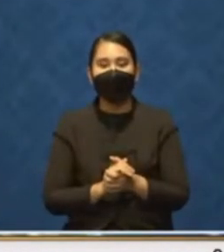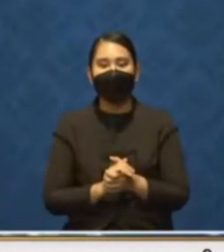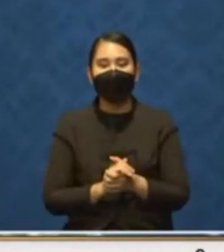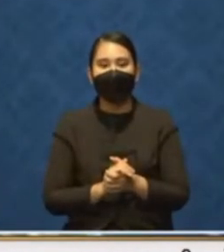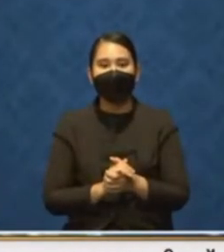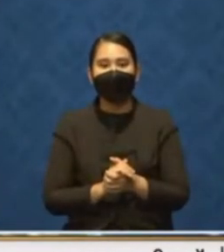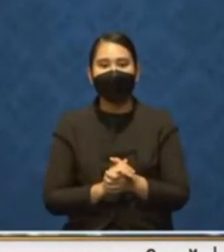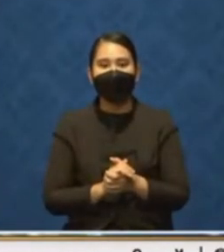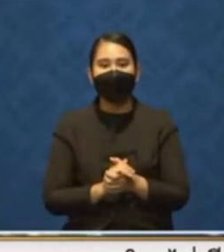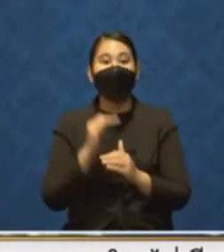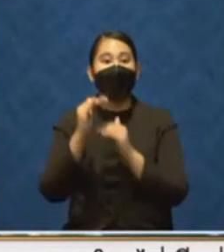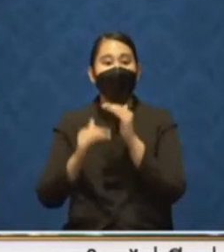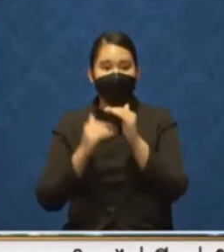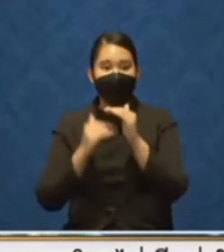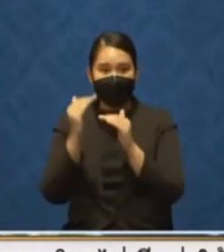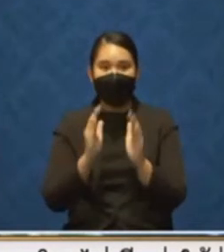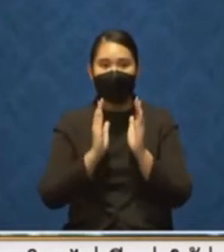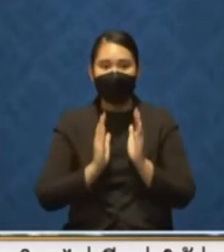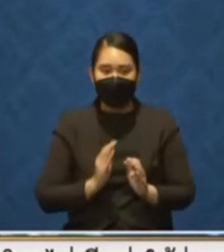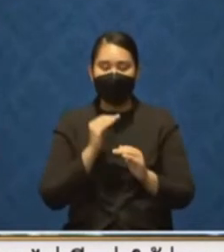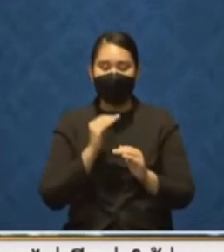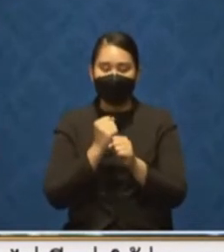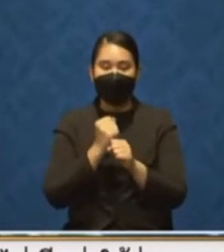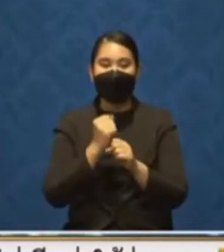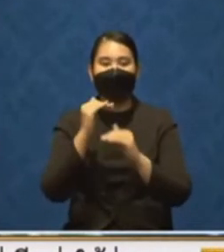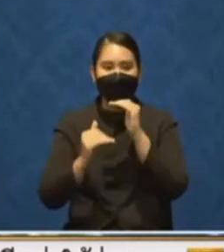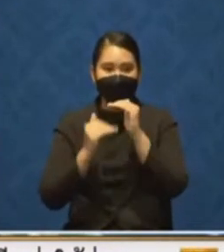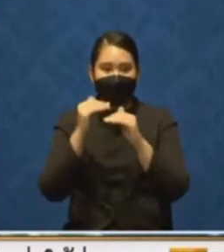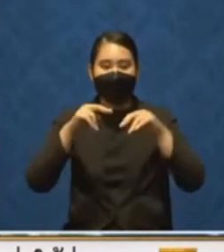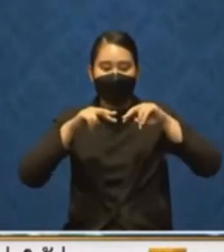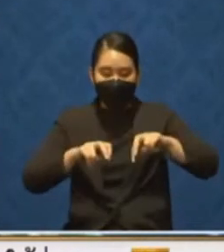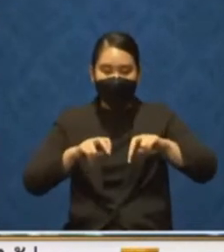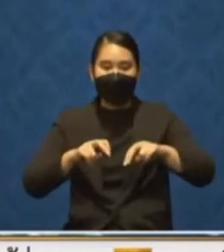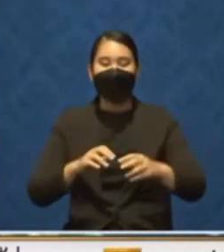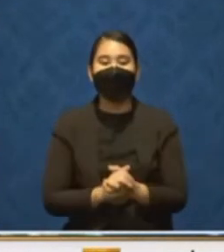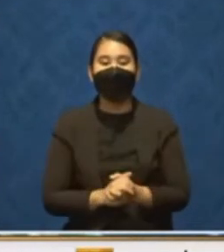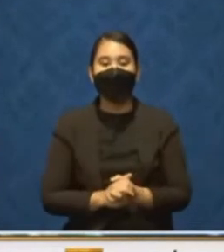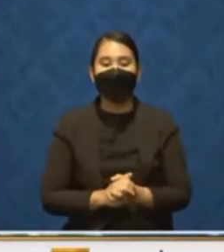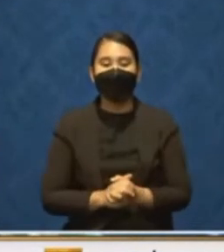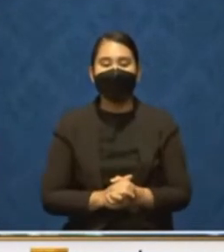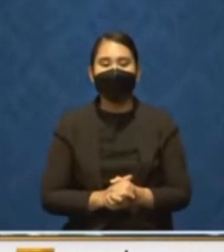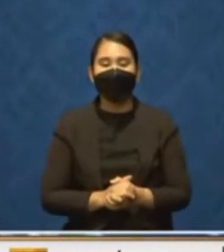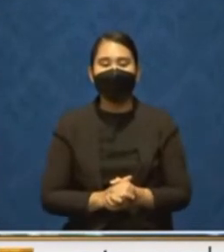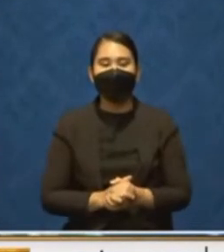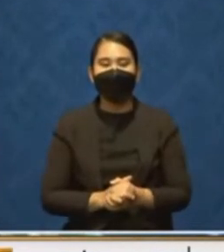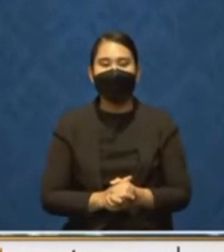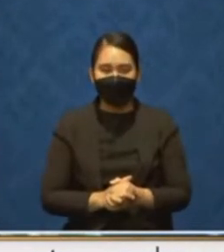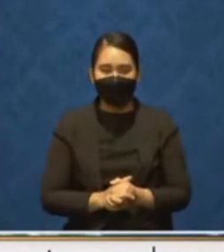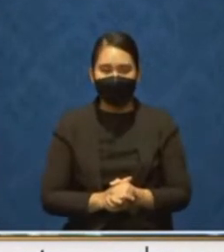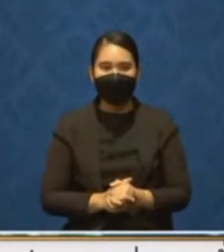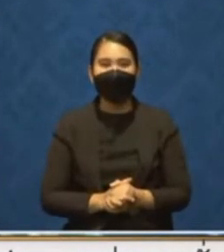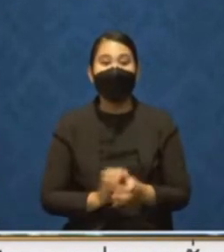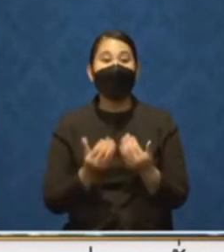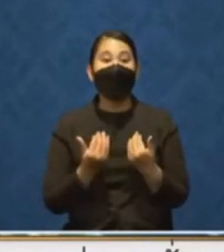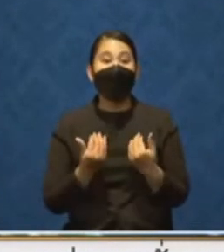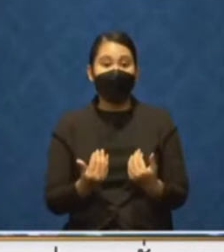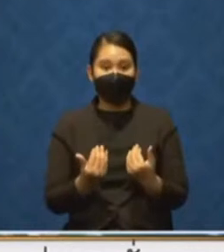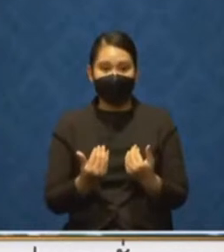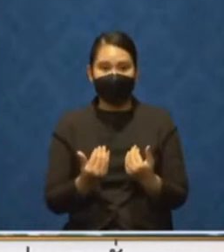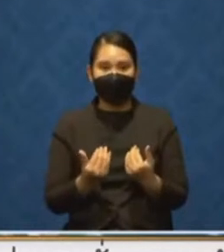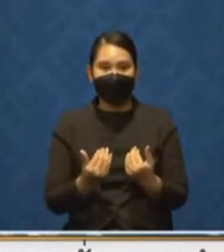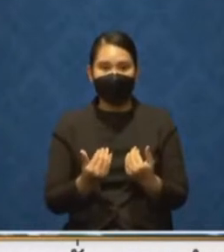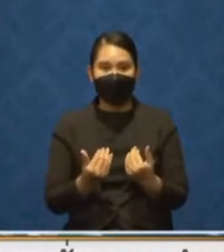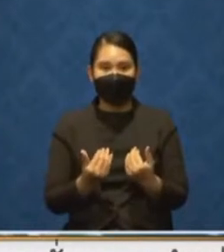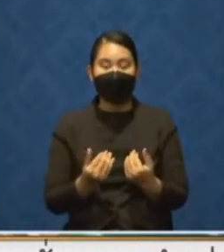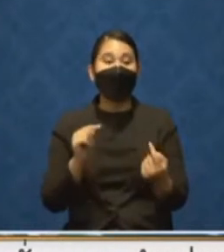นักวิจัยนักพัฒนาเราอีกมากพร้อมควรนะครับแต่ก็ก็มีหลายอย่างแล้วที่วันนี้ก็ลดเกราะเรา